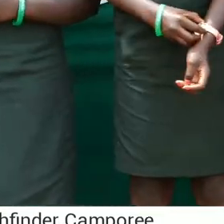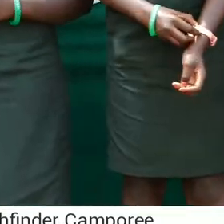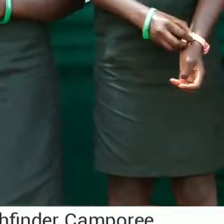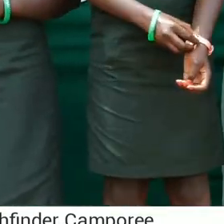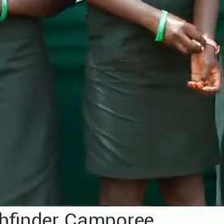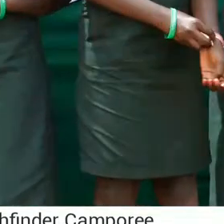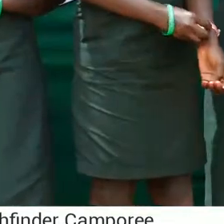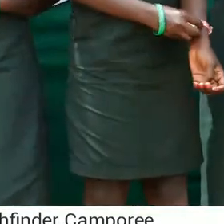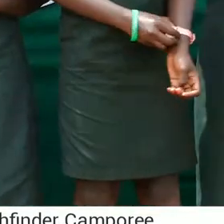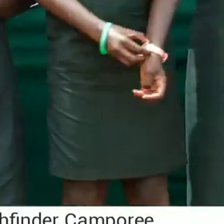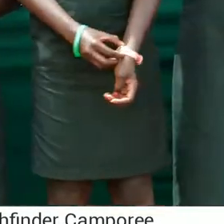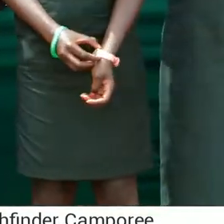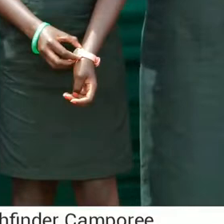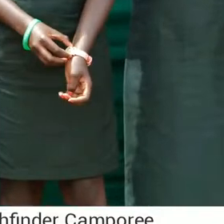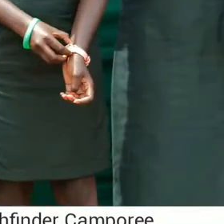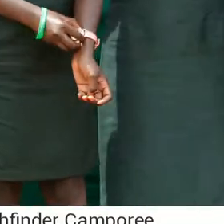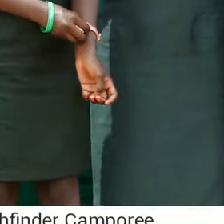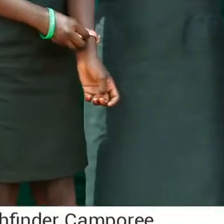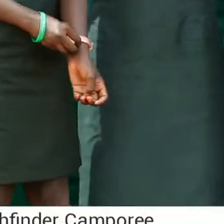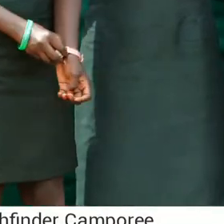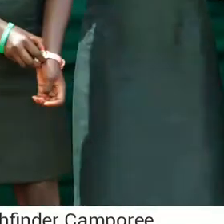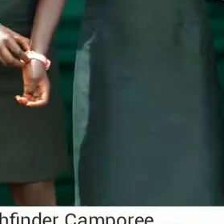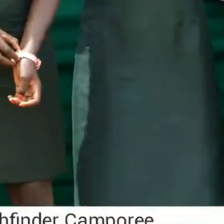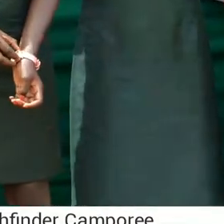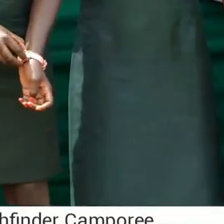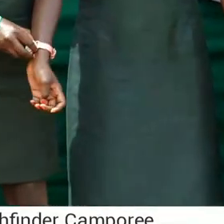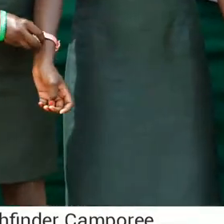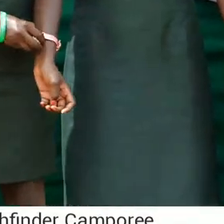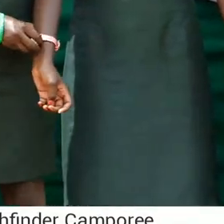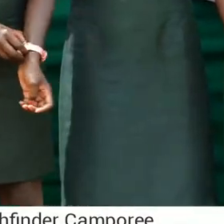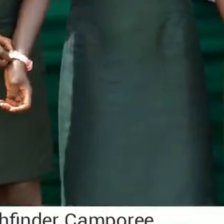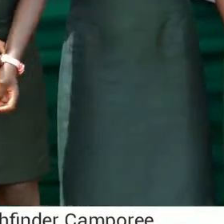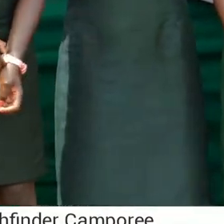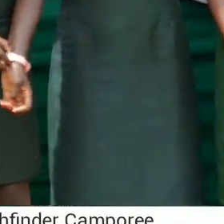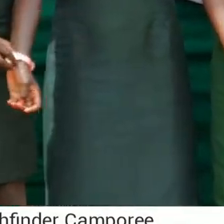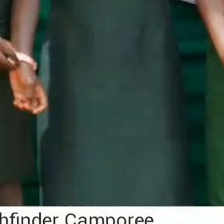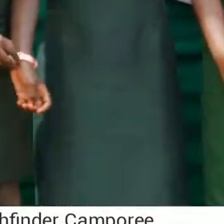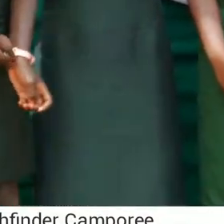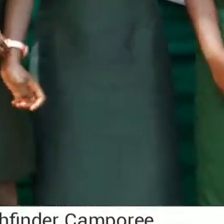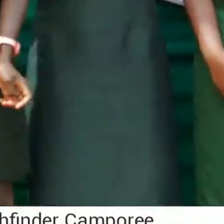Mwanadamu kitu gani? Kitu gani mwanadamu?